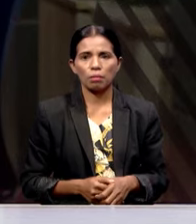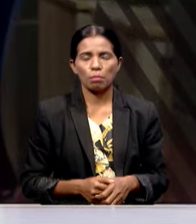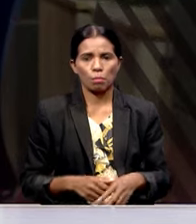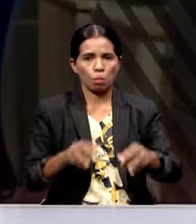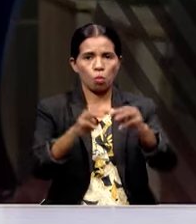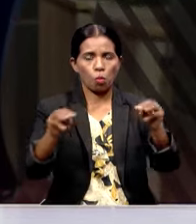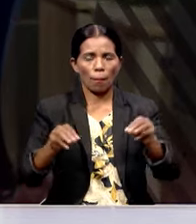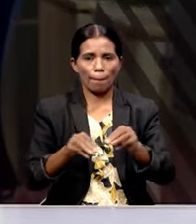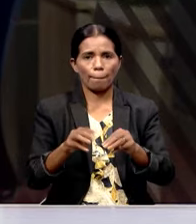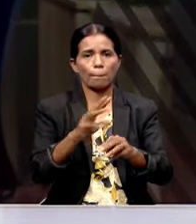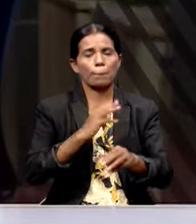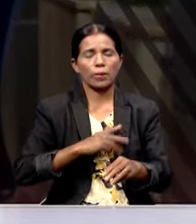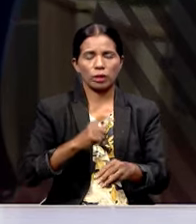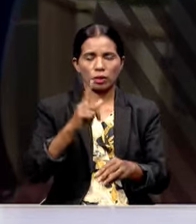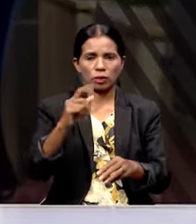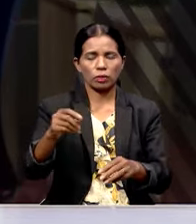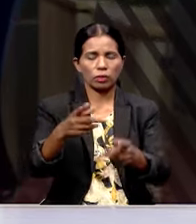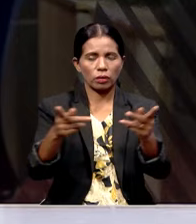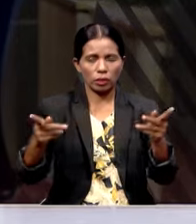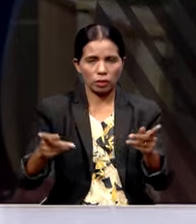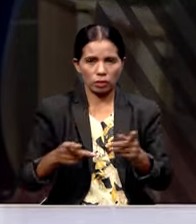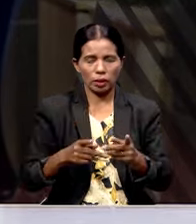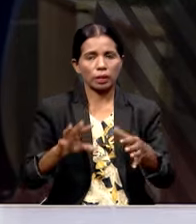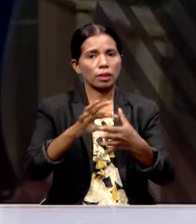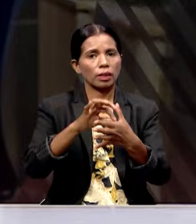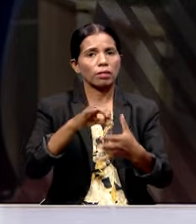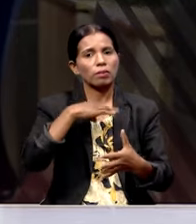Município Manatuto se vai fazer em produção na ANFAI e a futuro.